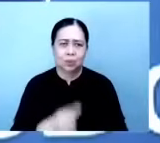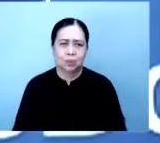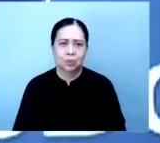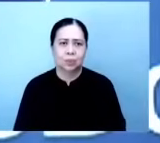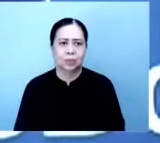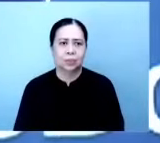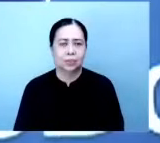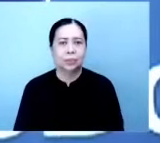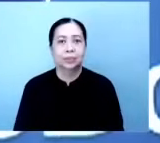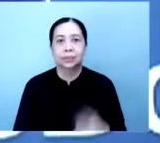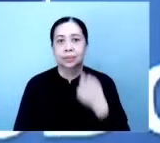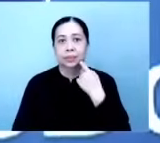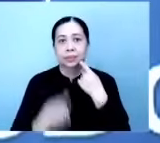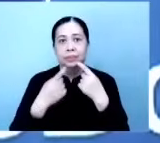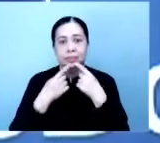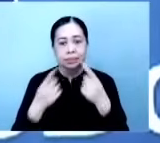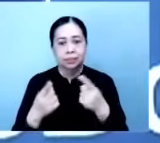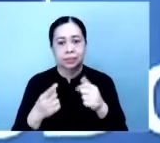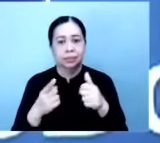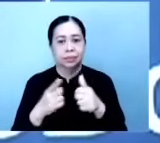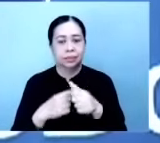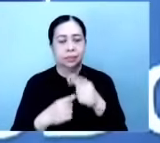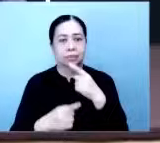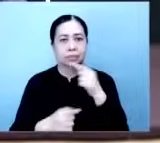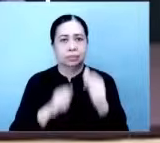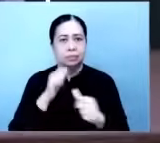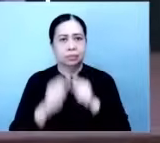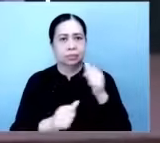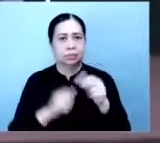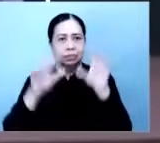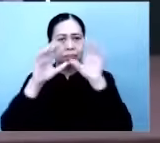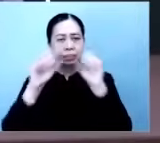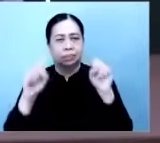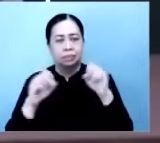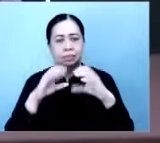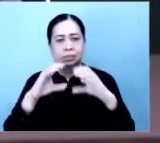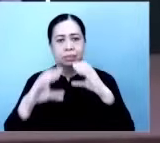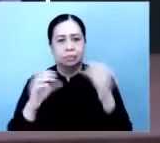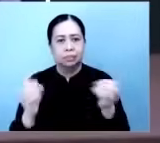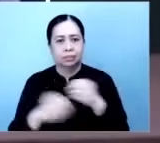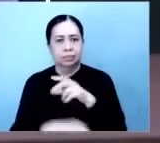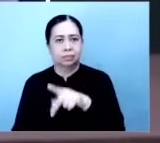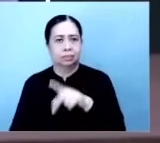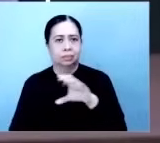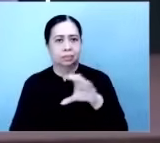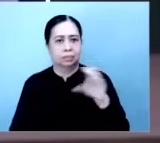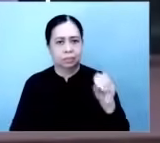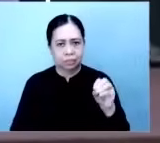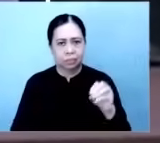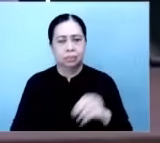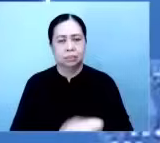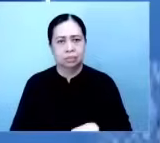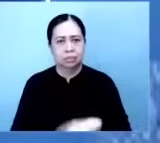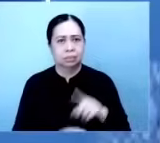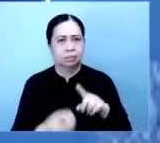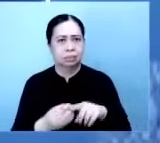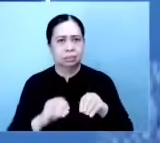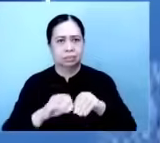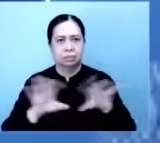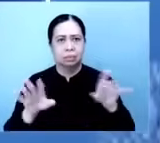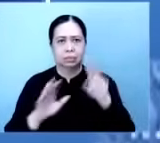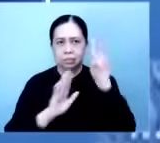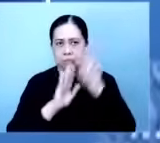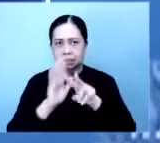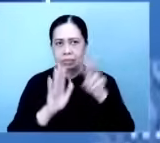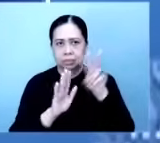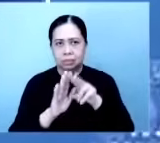isang pahayag naman, una nang pinabulaanan ng Presidential Communications Office o PCO ang mga kumakalat na video kuno